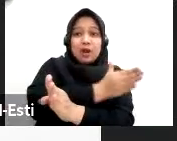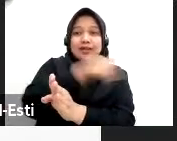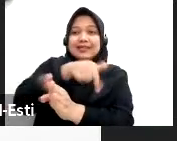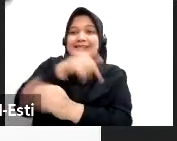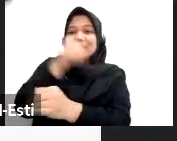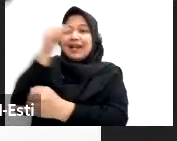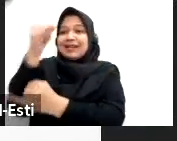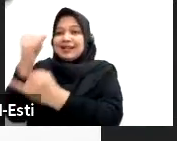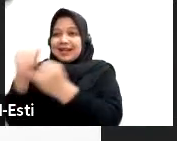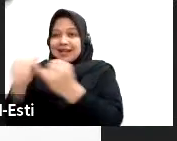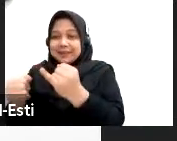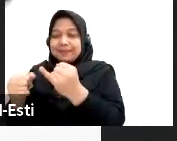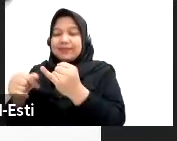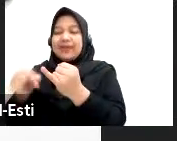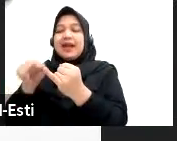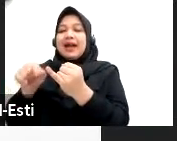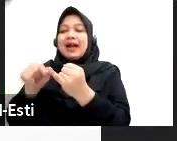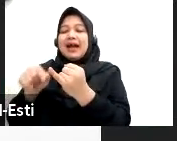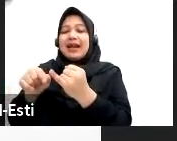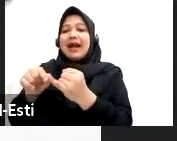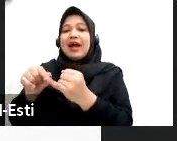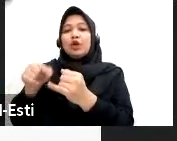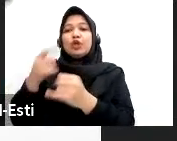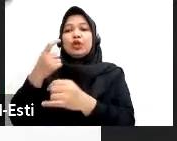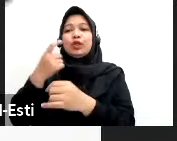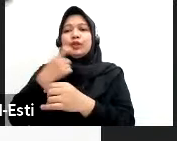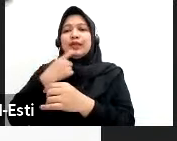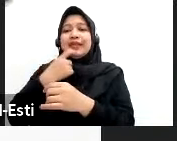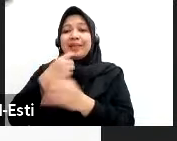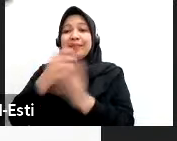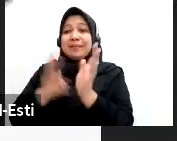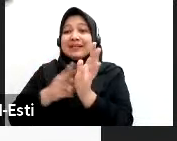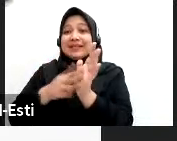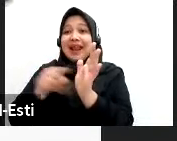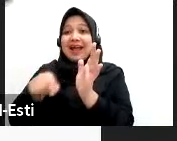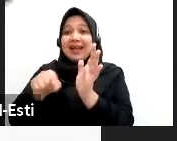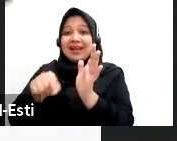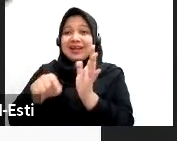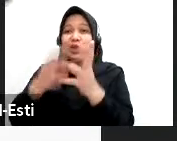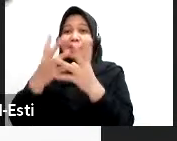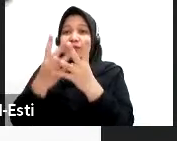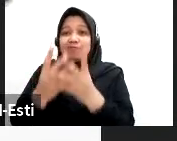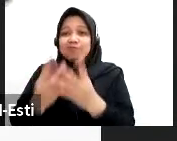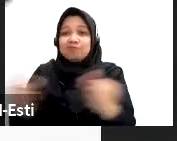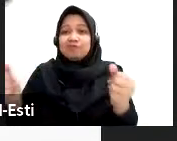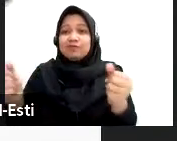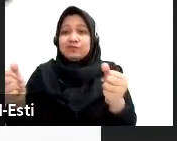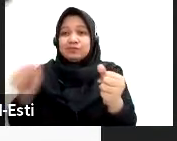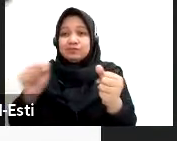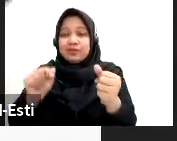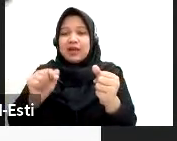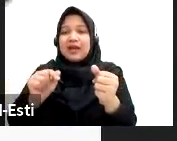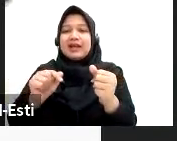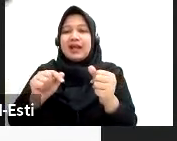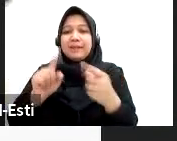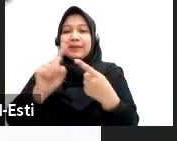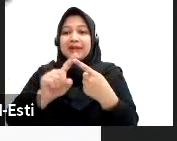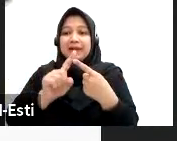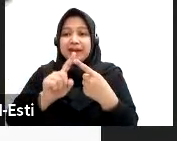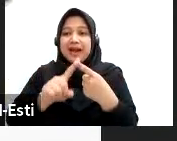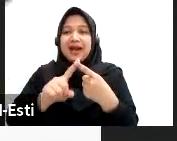di titik hilirnya mengenai penyelesaian sengketa ini yang pertama juga diatur dalam peraturan